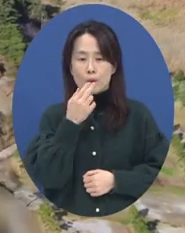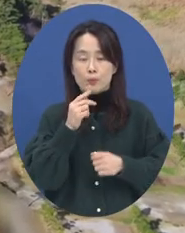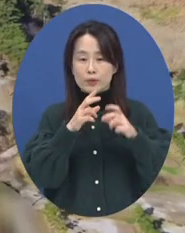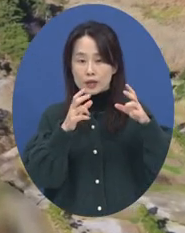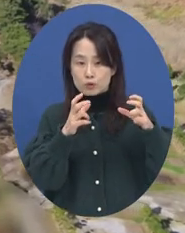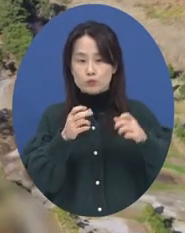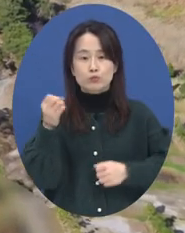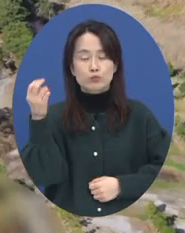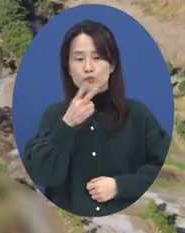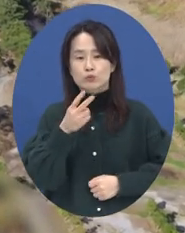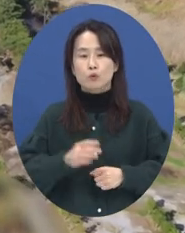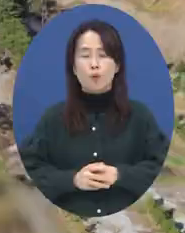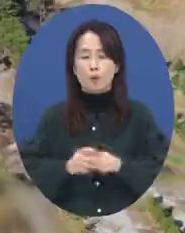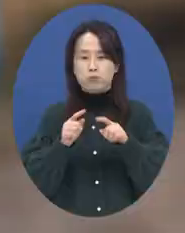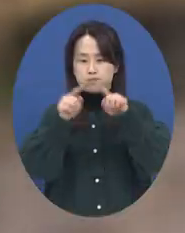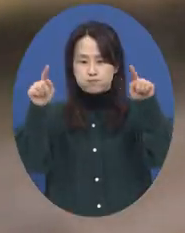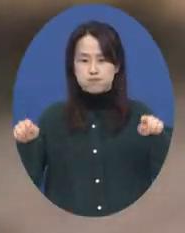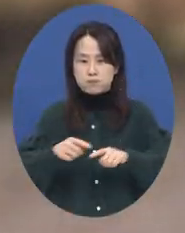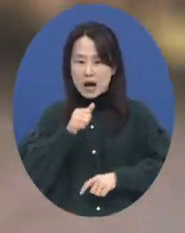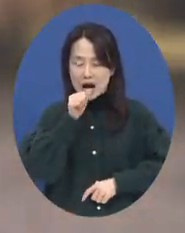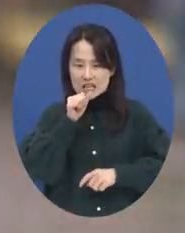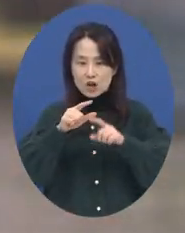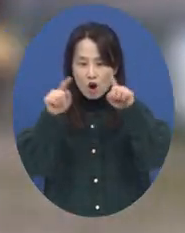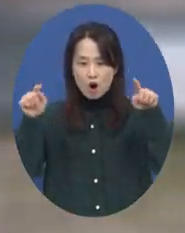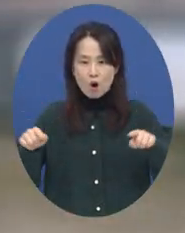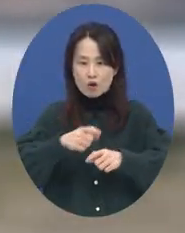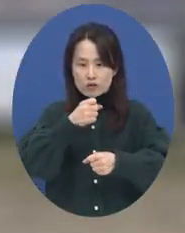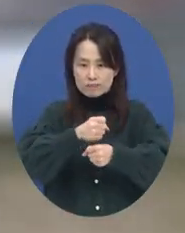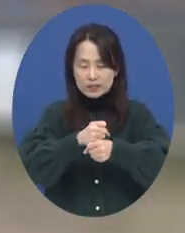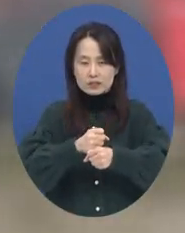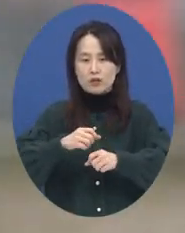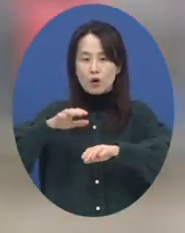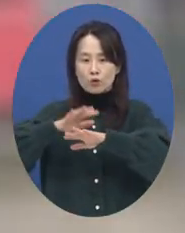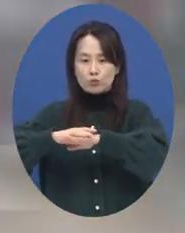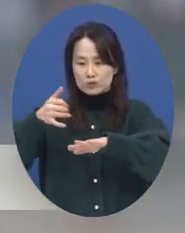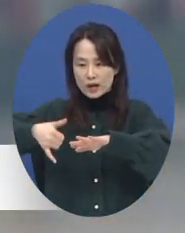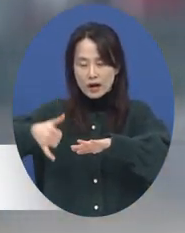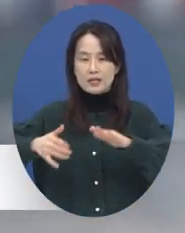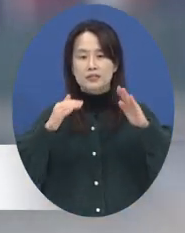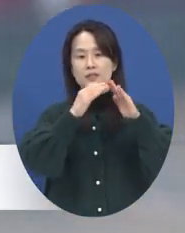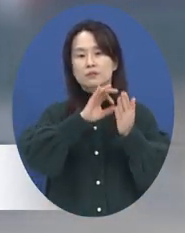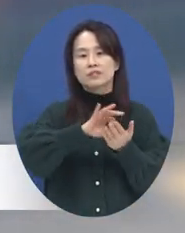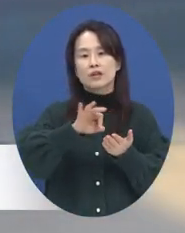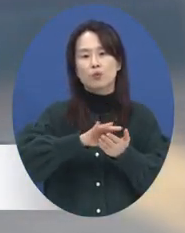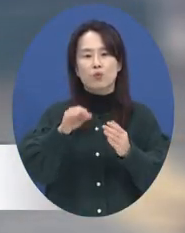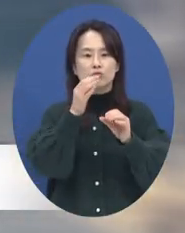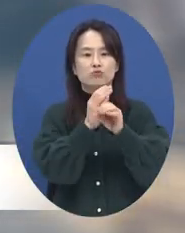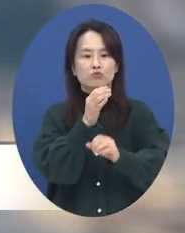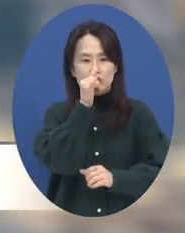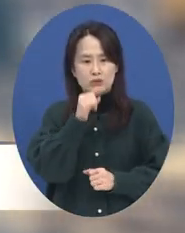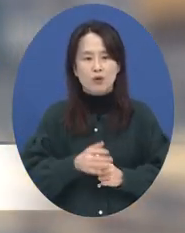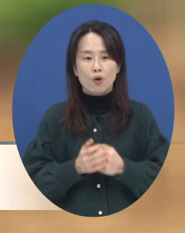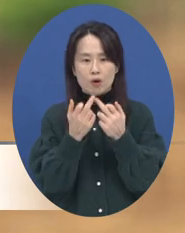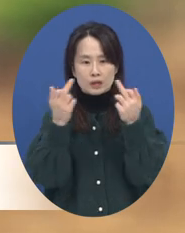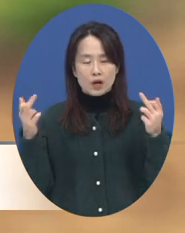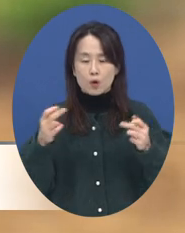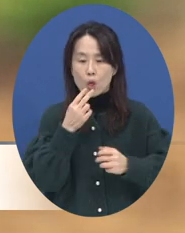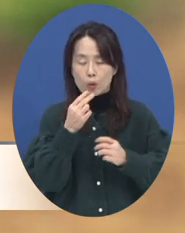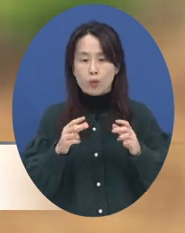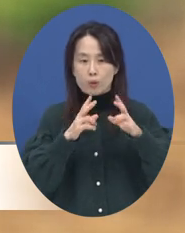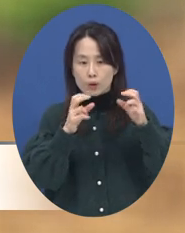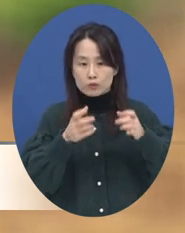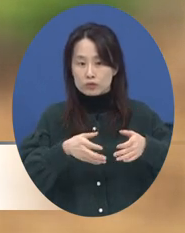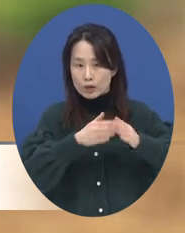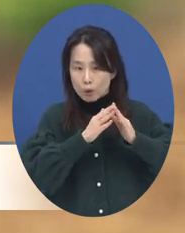비닐하우스뿐 아니라 아예 컨테이너 건축물을 설치해 농막으로 사용 중인 곳도 있습니다. 산지에 비닐하우스나 가설 건축물